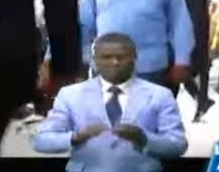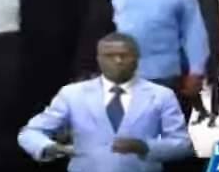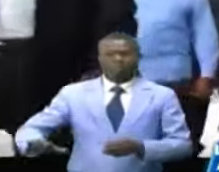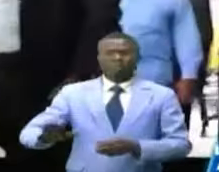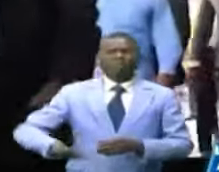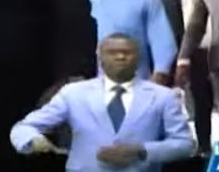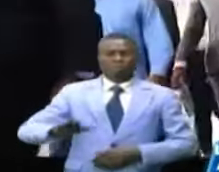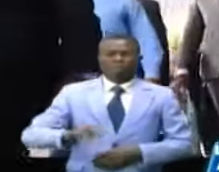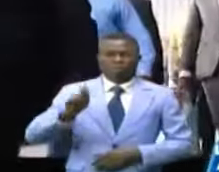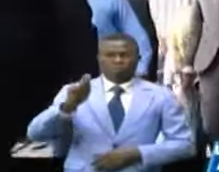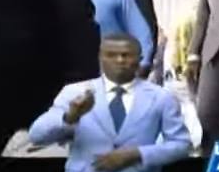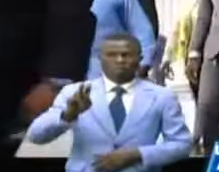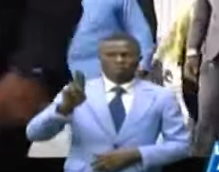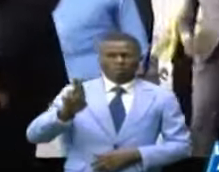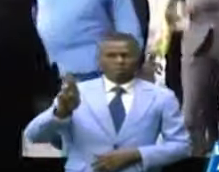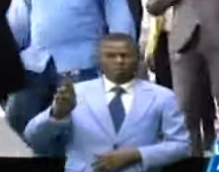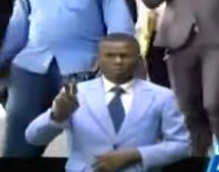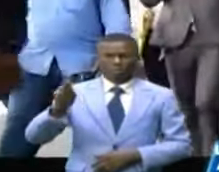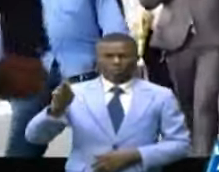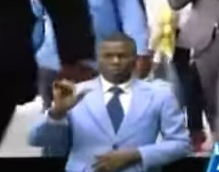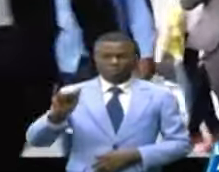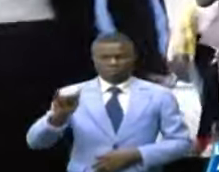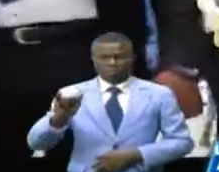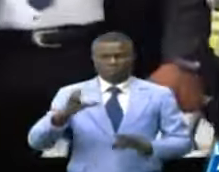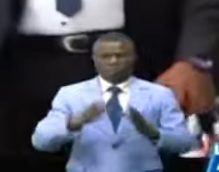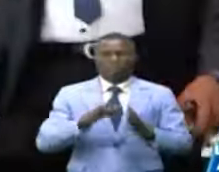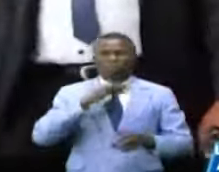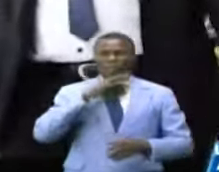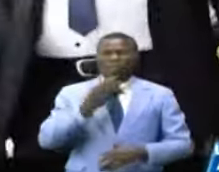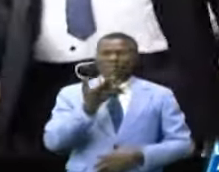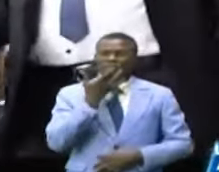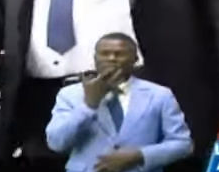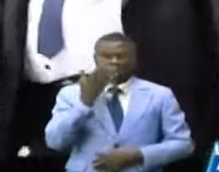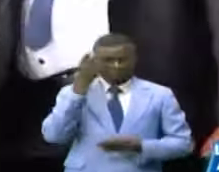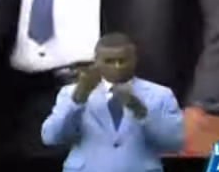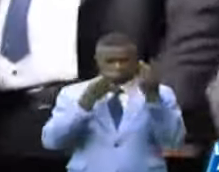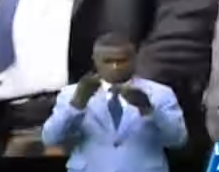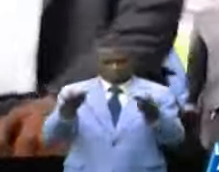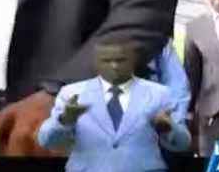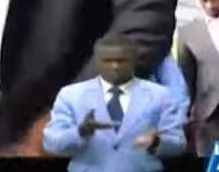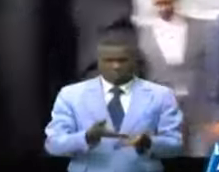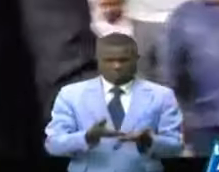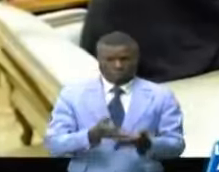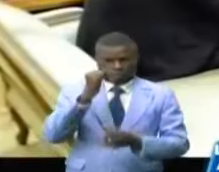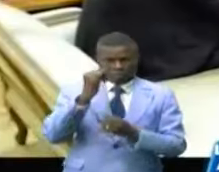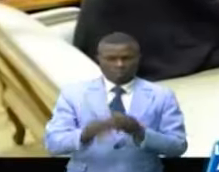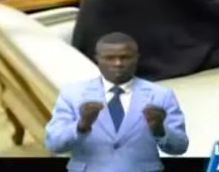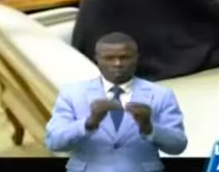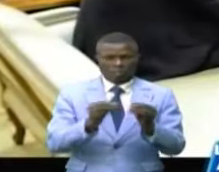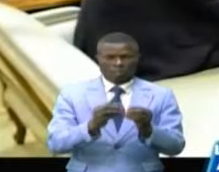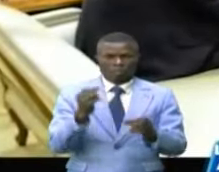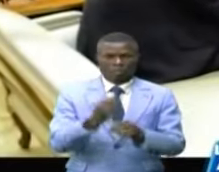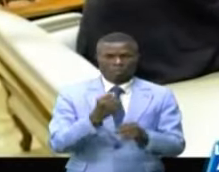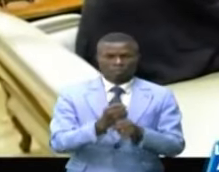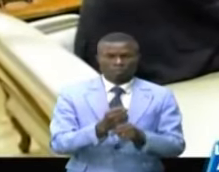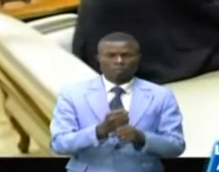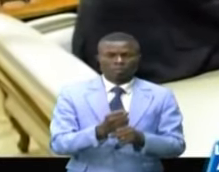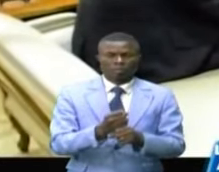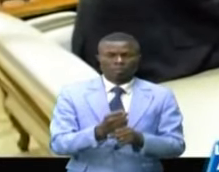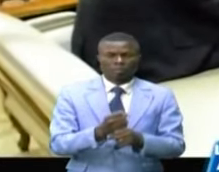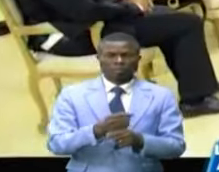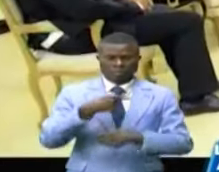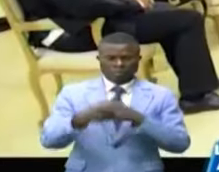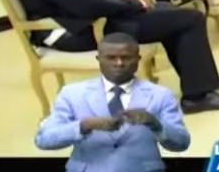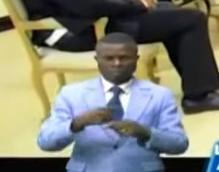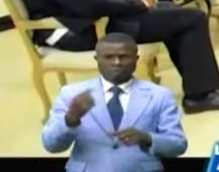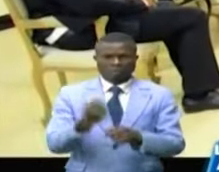d'assainissement et de production d'énergie à partir de déchets plastiques pour une visite de terrain. Au terme d'une réunion de travail prélude au lancement